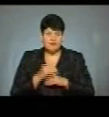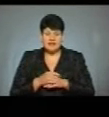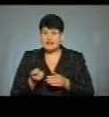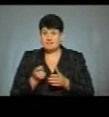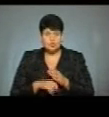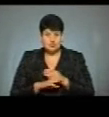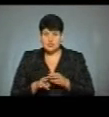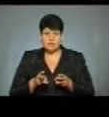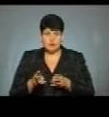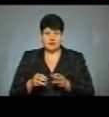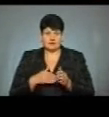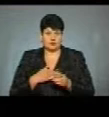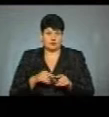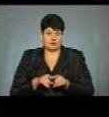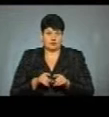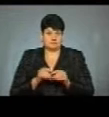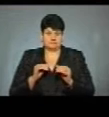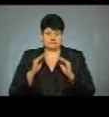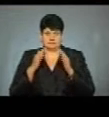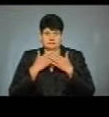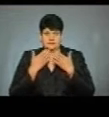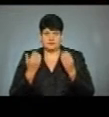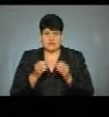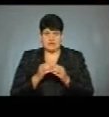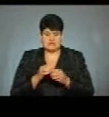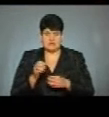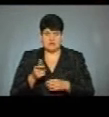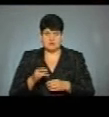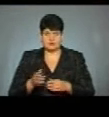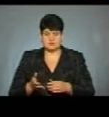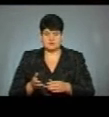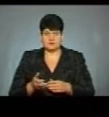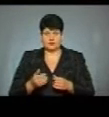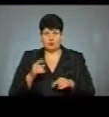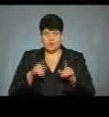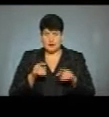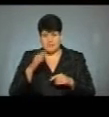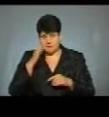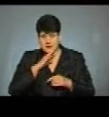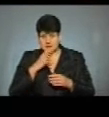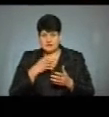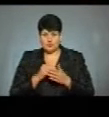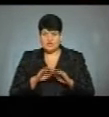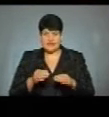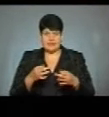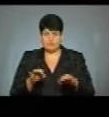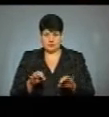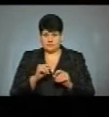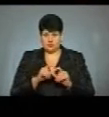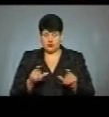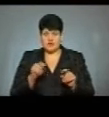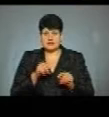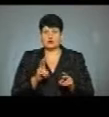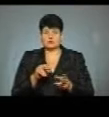виключали опалення, температура все одно не піднялася, тобто 10 градусів. Тому деякі батьки своїх дітей не пустили до школи, а ті,